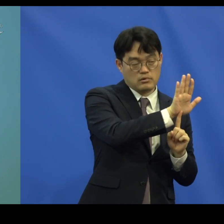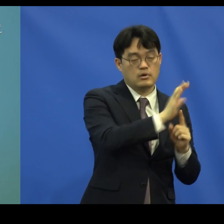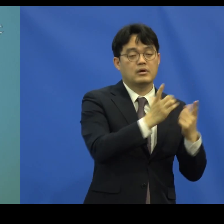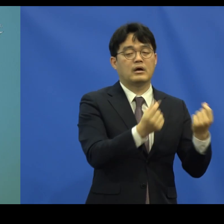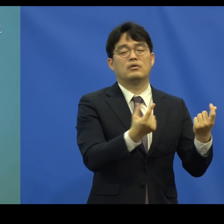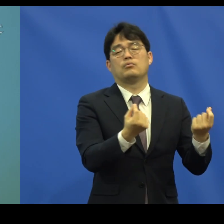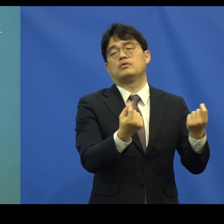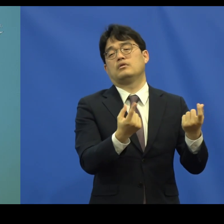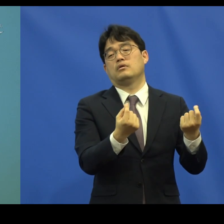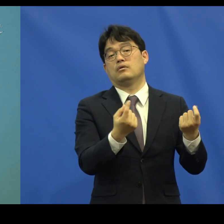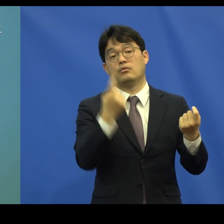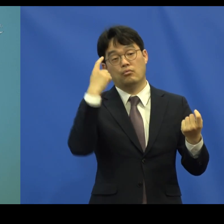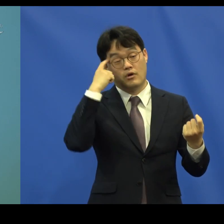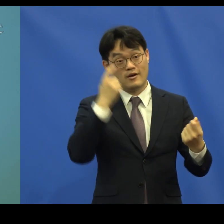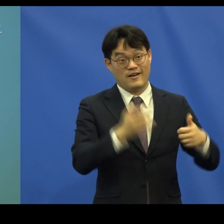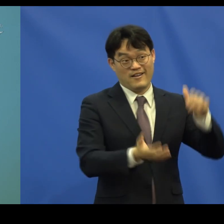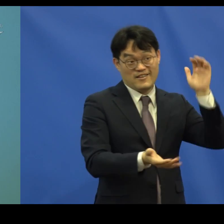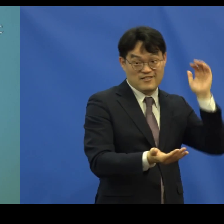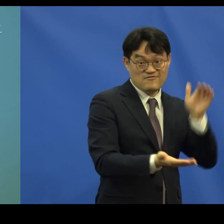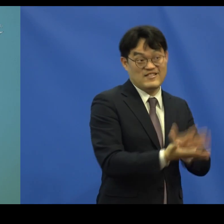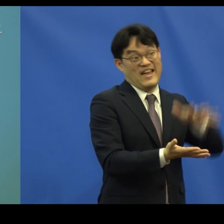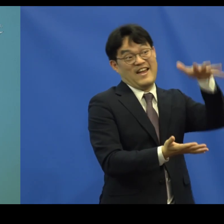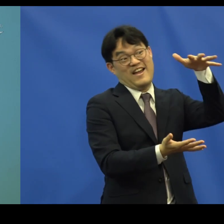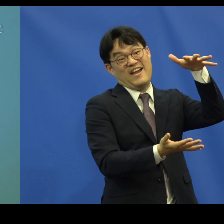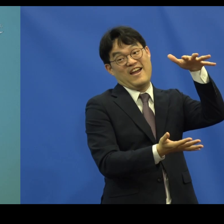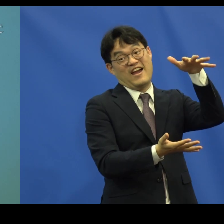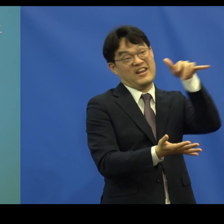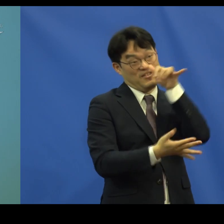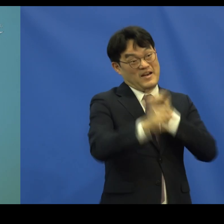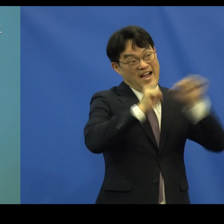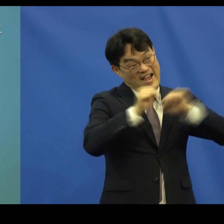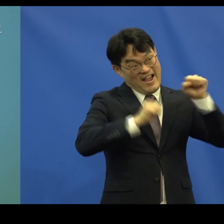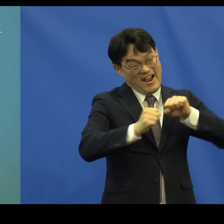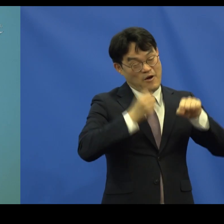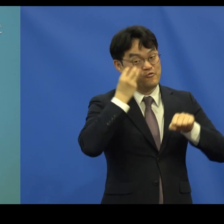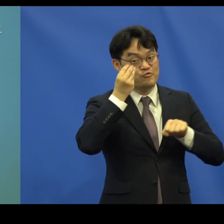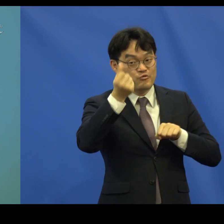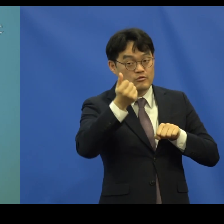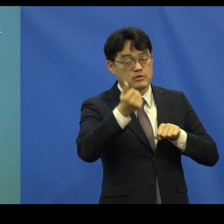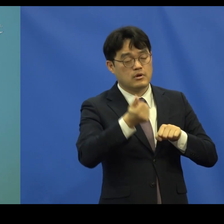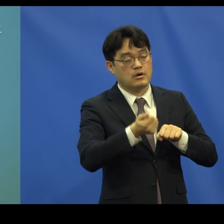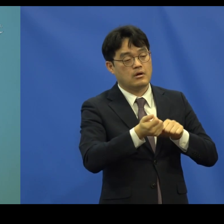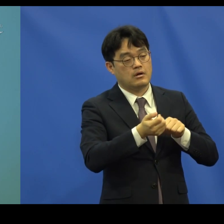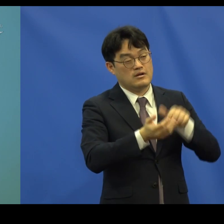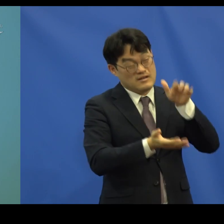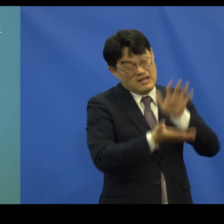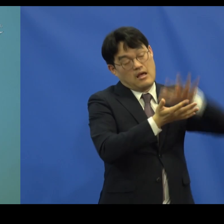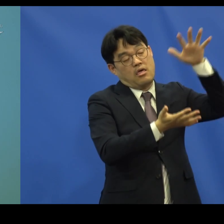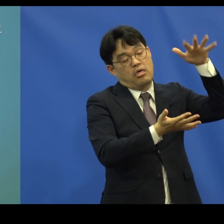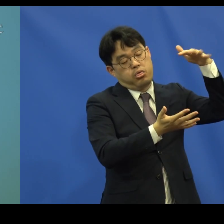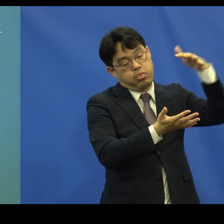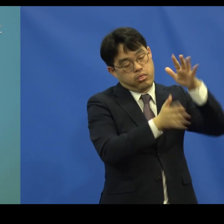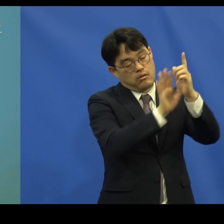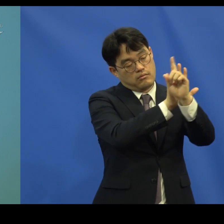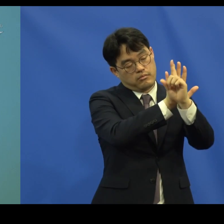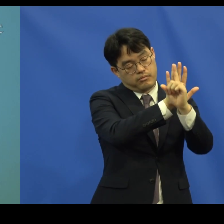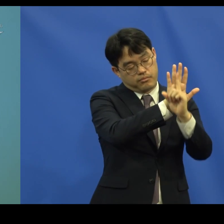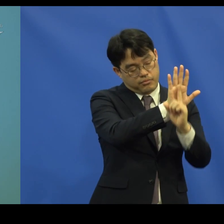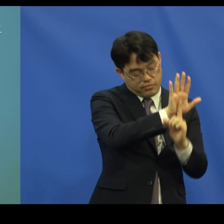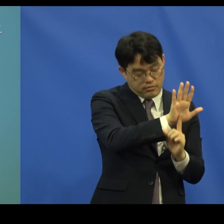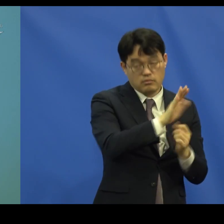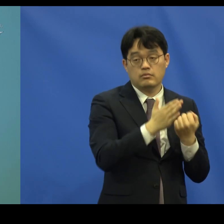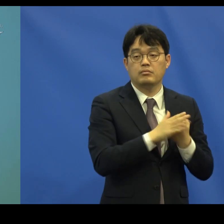이 열기가 사라지니까 뭘 하려고 해도 에너지가 안 나오는 거예요. 그러니까 많은 목회자들이